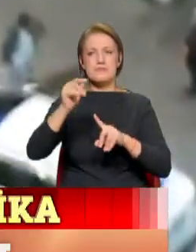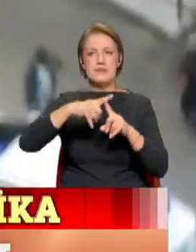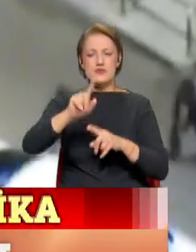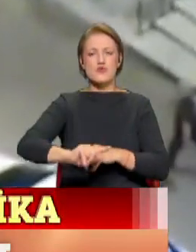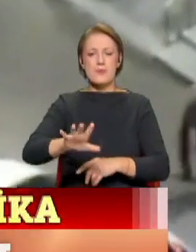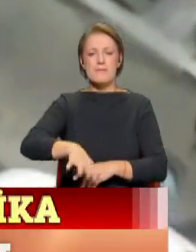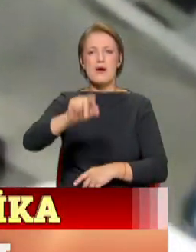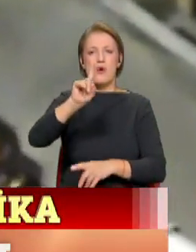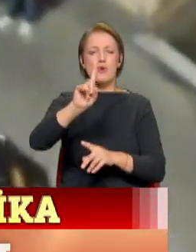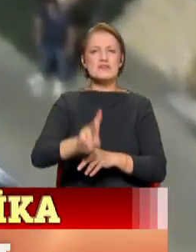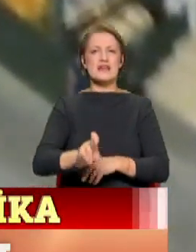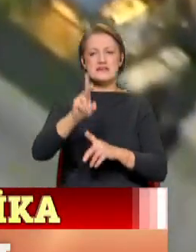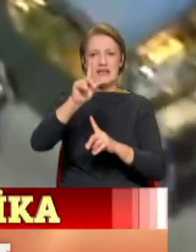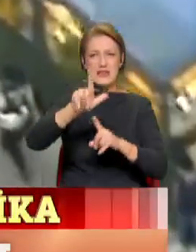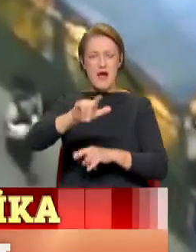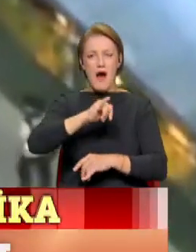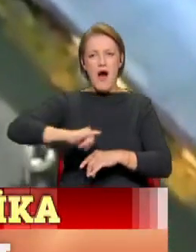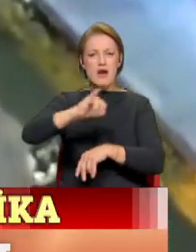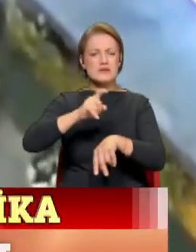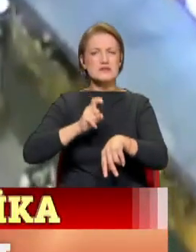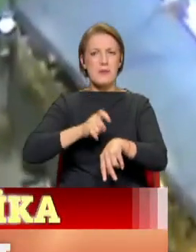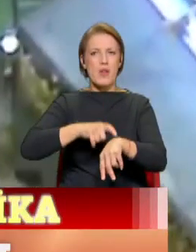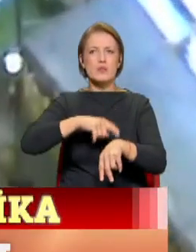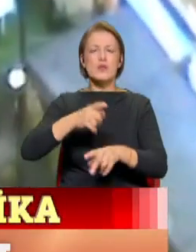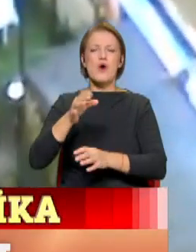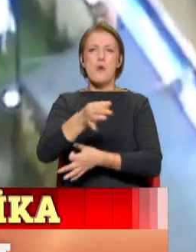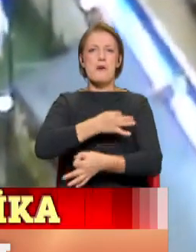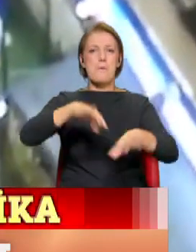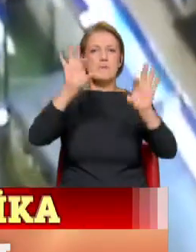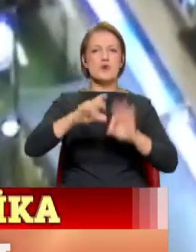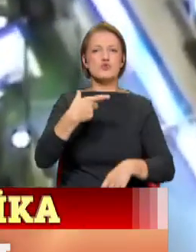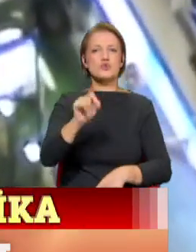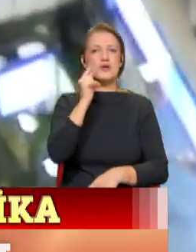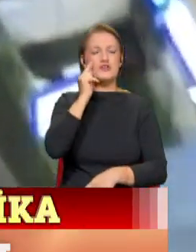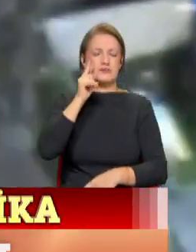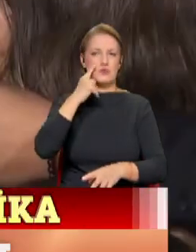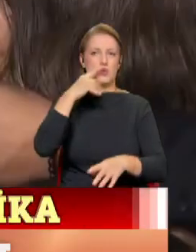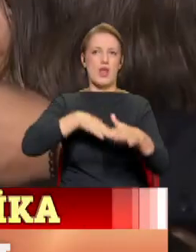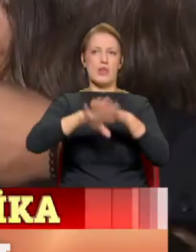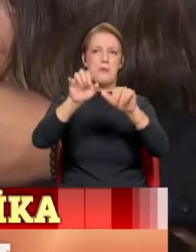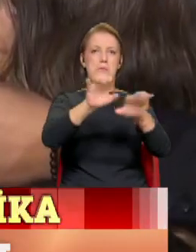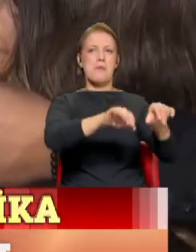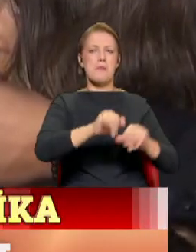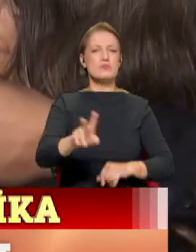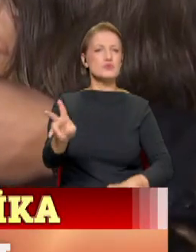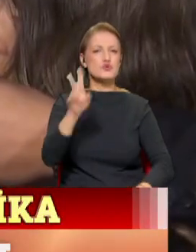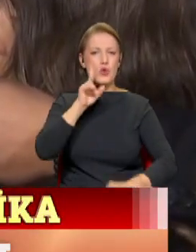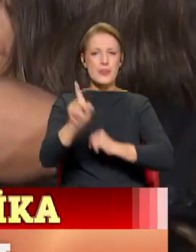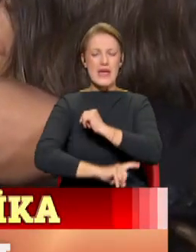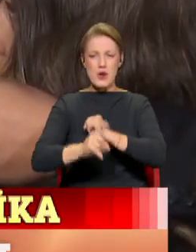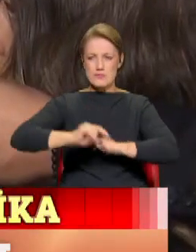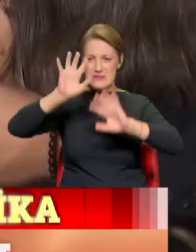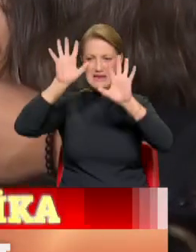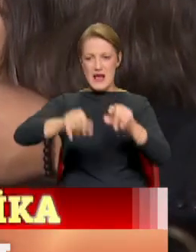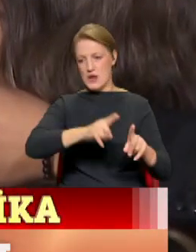merkezli 18 ilde eş zamanlı uyuyan hücre operasyonu başlattı 90 şüpheli gözaltına alındı son terörist etkisiz